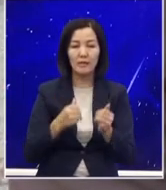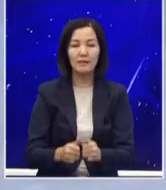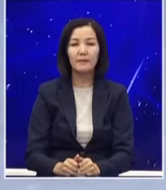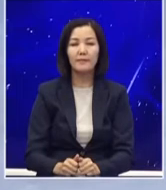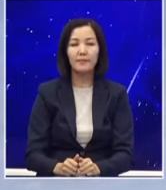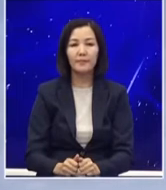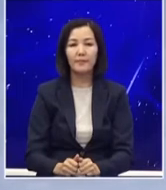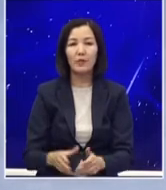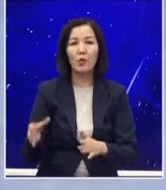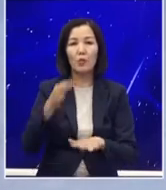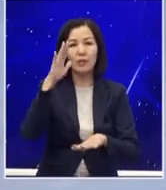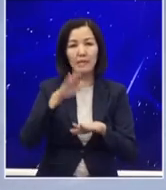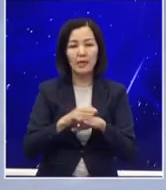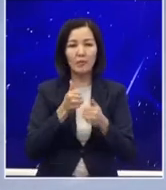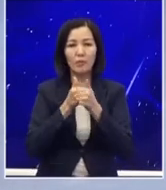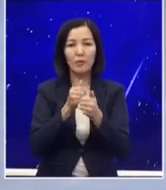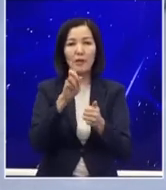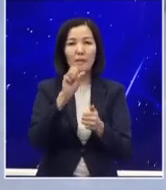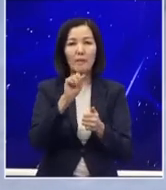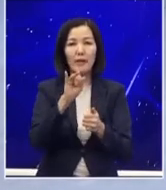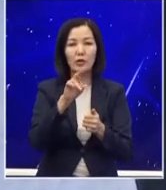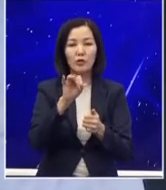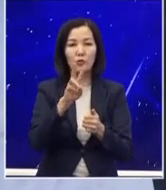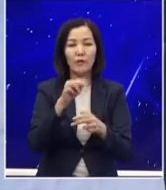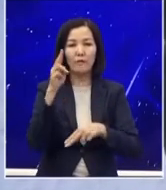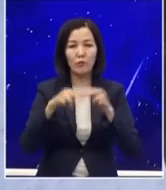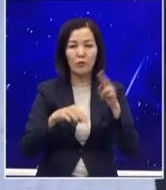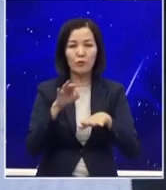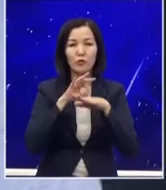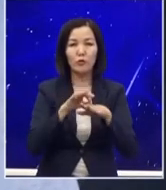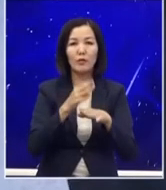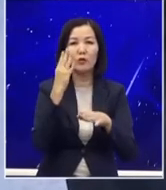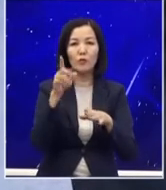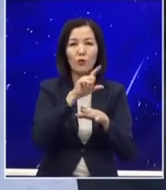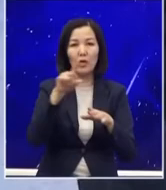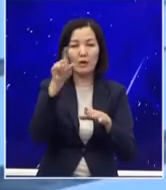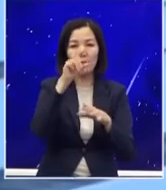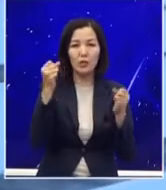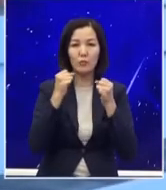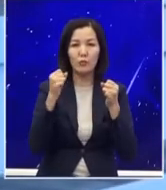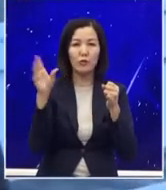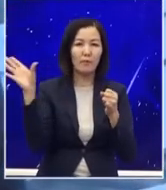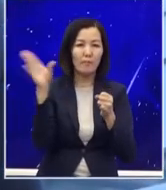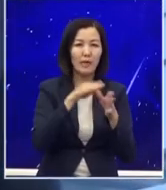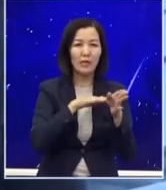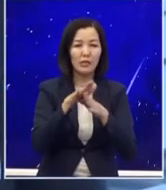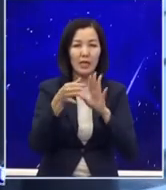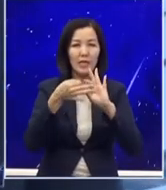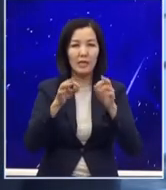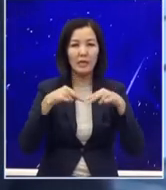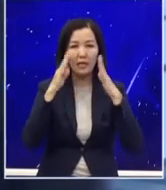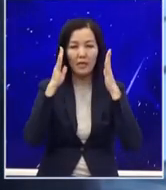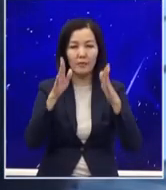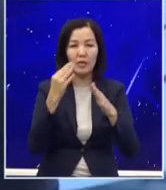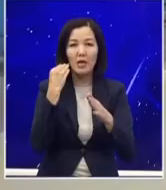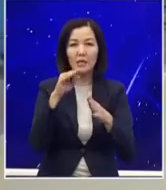сақталды. Облыс әкімінің орынбасары Батыржан Байжұманов құрылыс жұмыстары жүріп жатқан 4 қабатты спорт нысанын түгел аралап шықты. Сапаға көңіл бөліп,